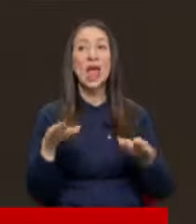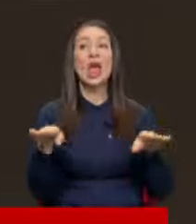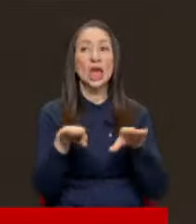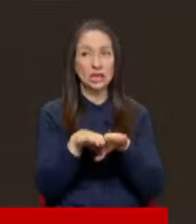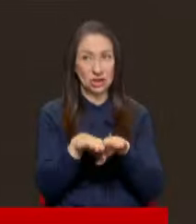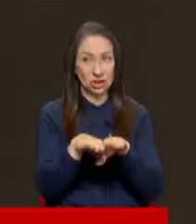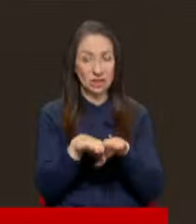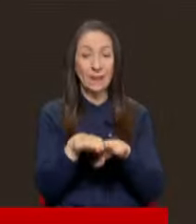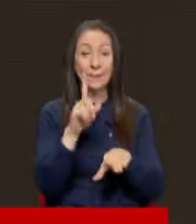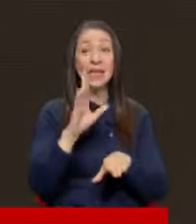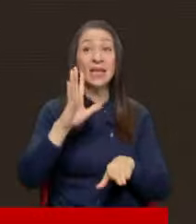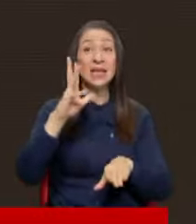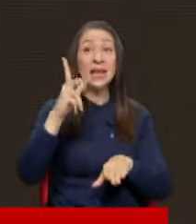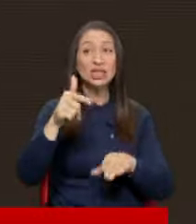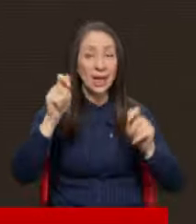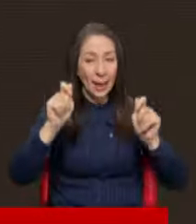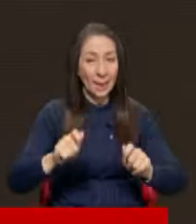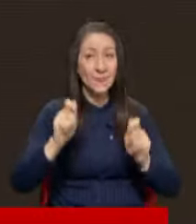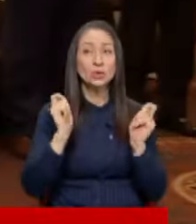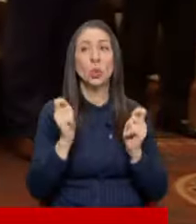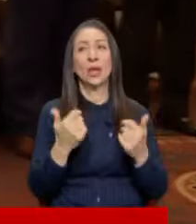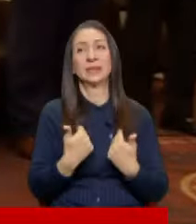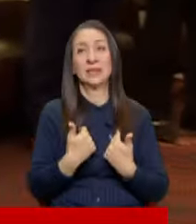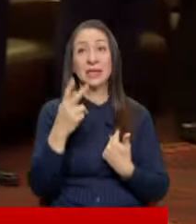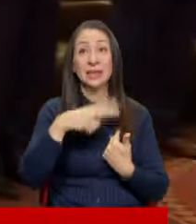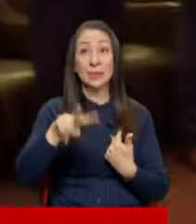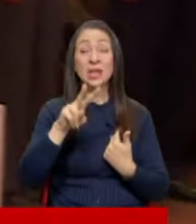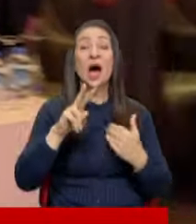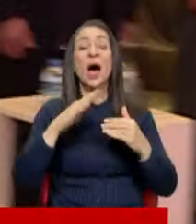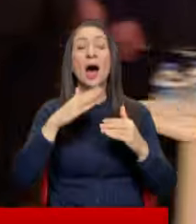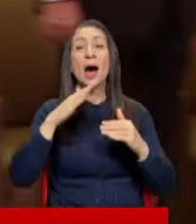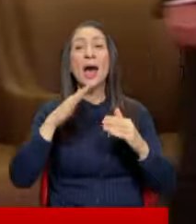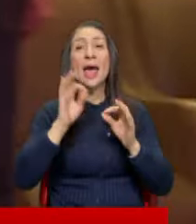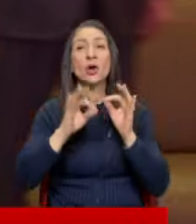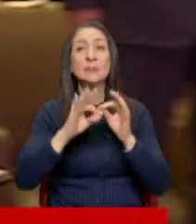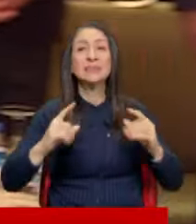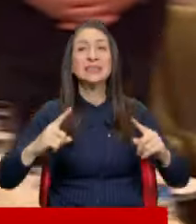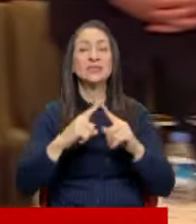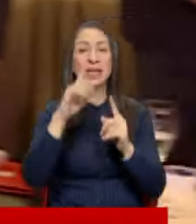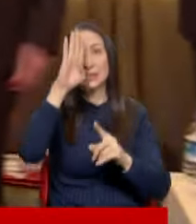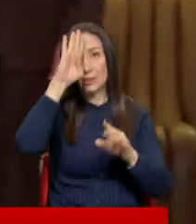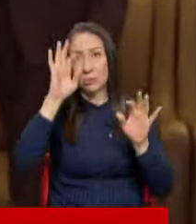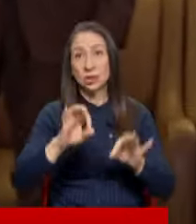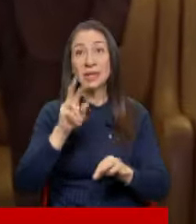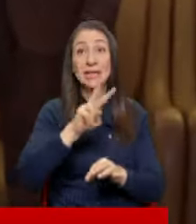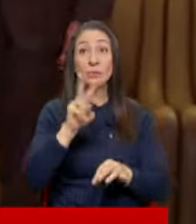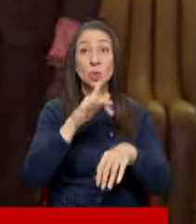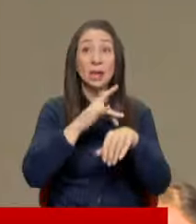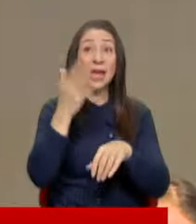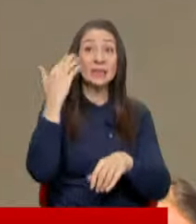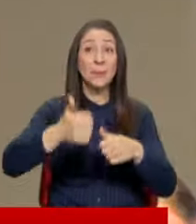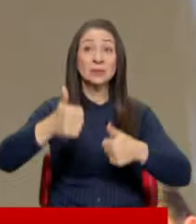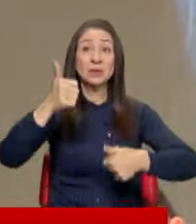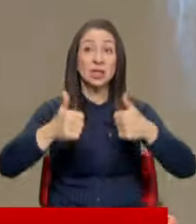eşitlikçi bir geleceği inşa etmek zorundayız 27 Avrasya ekonomi Zirvesi İstanbul'da başladı 20 ülkenin eski